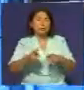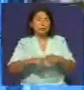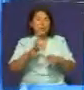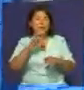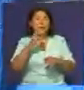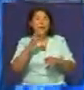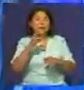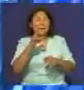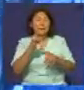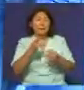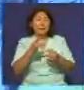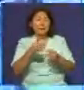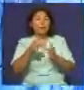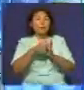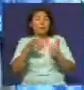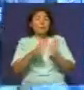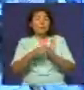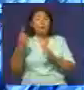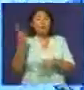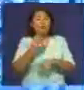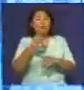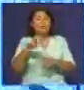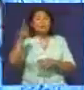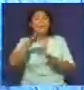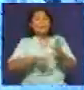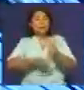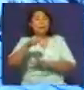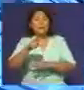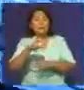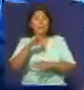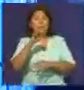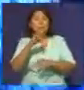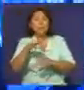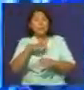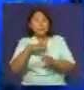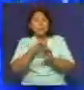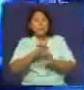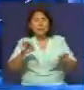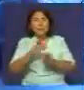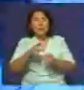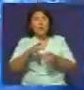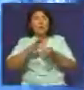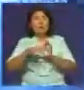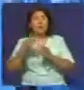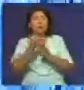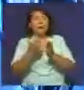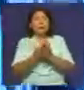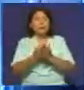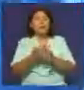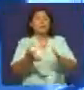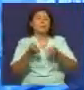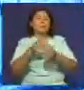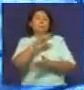аясында салымшыларға 2018 жылдың 1-ші қаңтарынан бастап, күшіне енген зейнетақы заңнамасы түсіндіріліп тұрғындарды